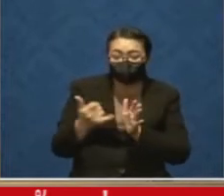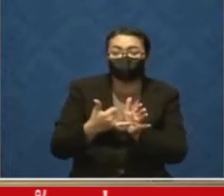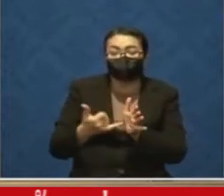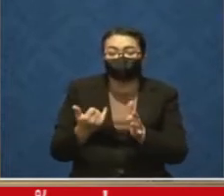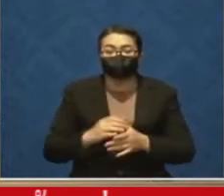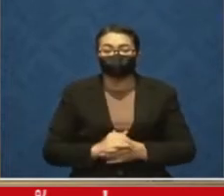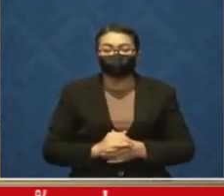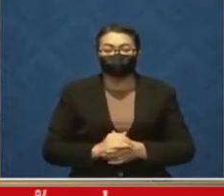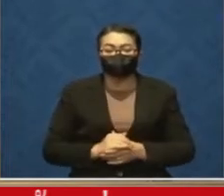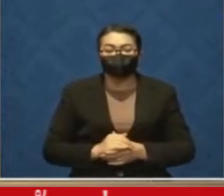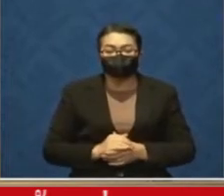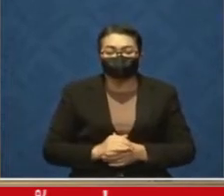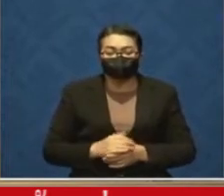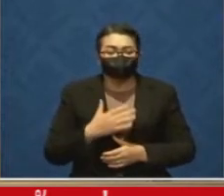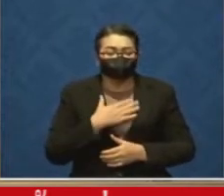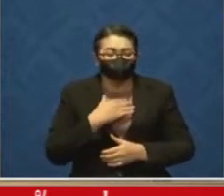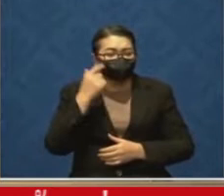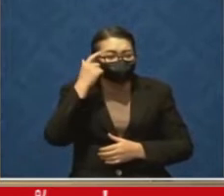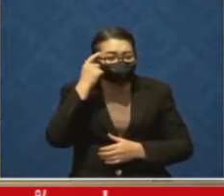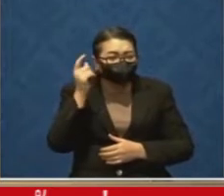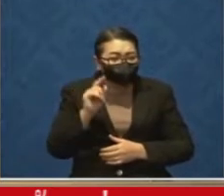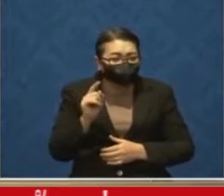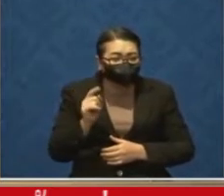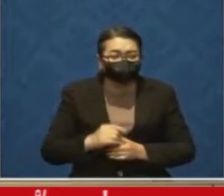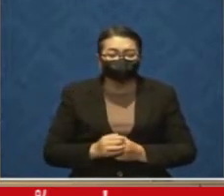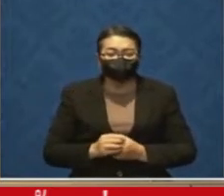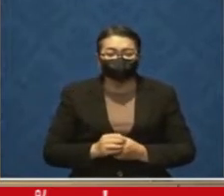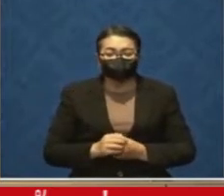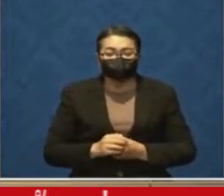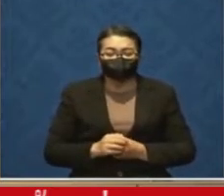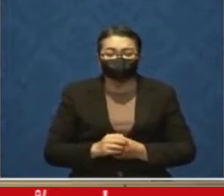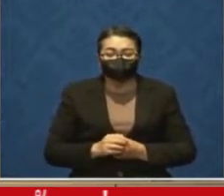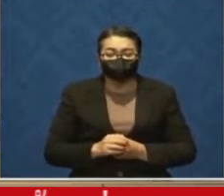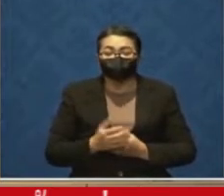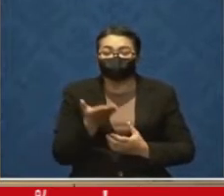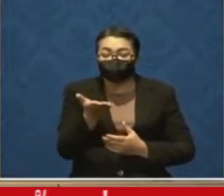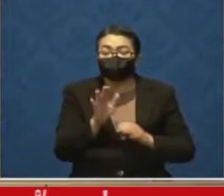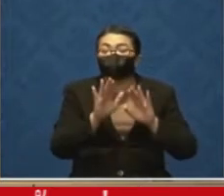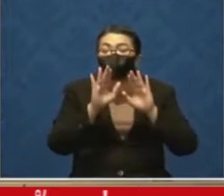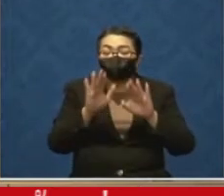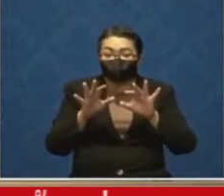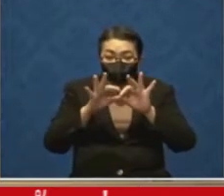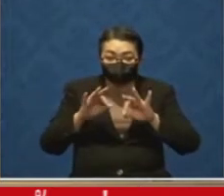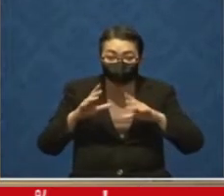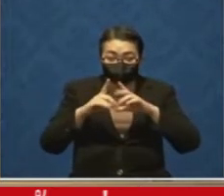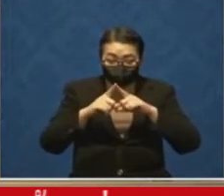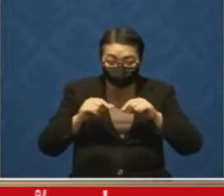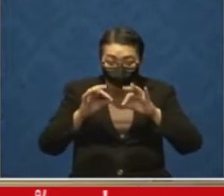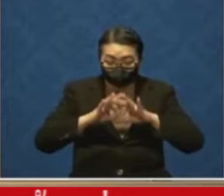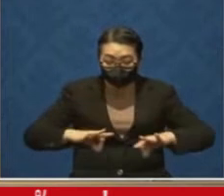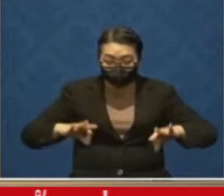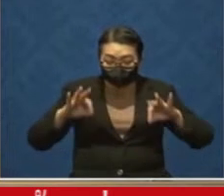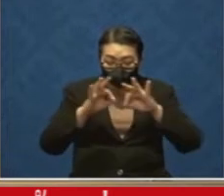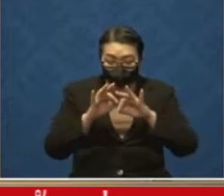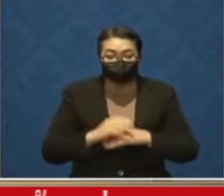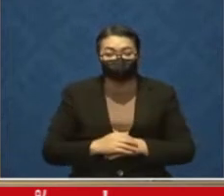ายครับผมขออนุญาตท่ครัเรื่องนี้นะครับขอผ่านไปถึงเรื่องสำคัญอกอหนครั